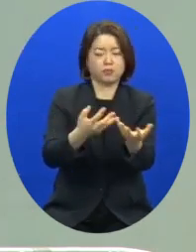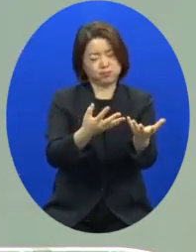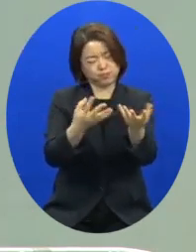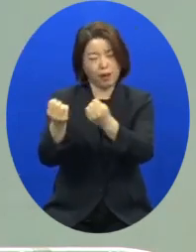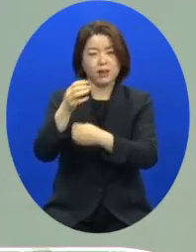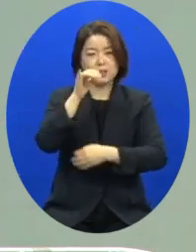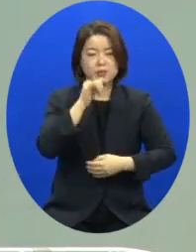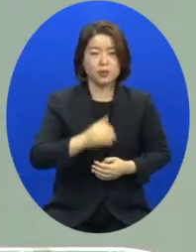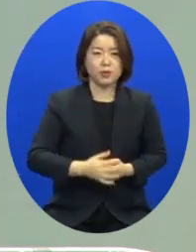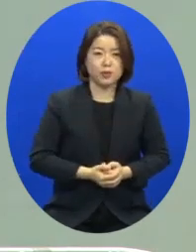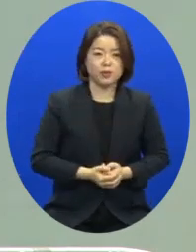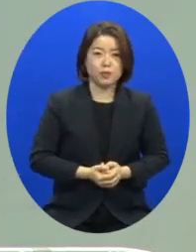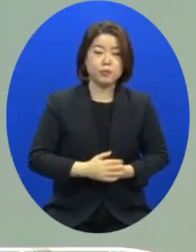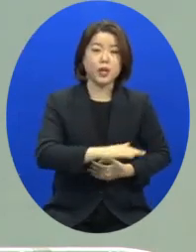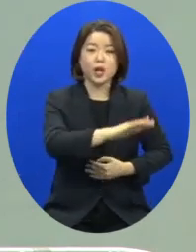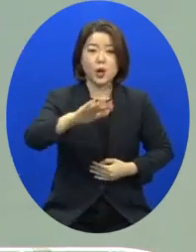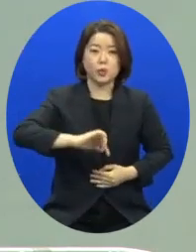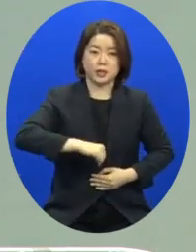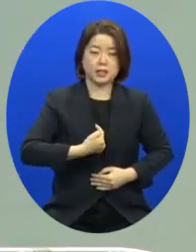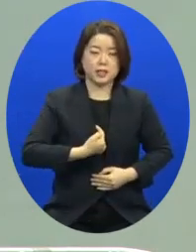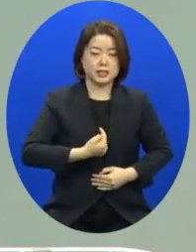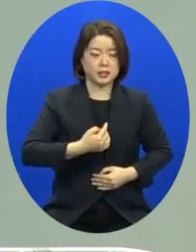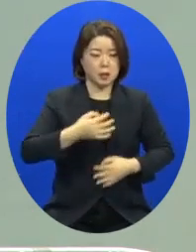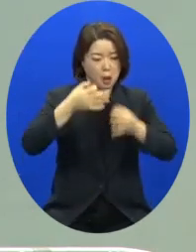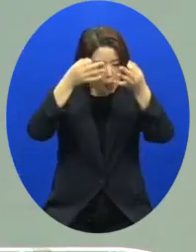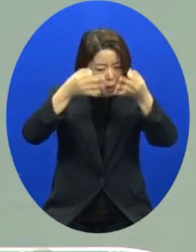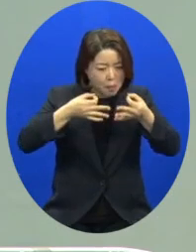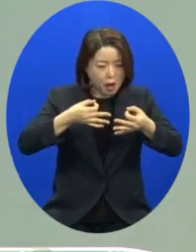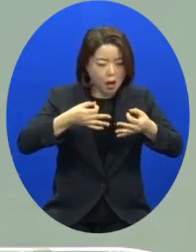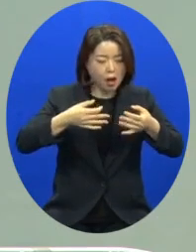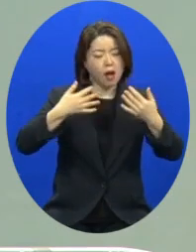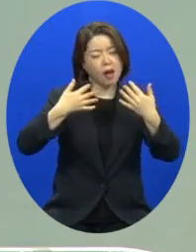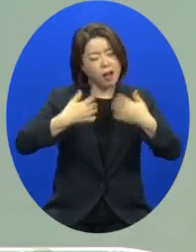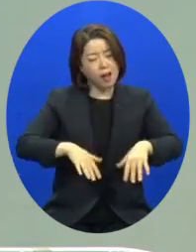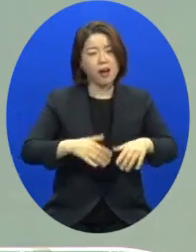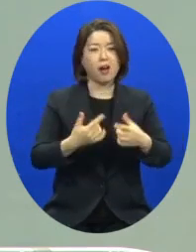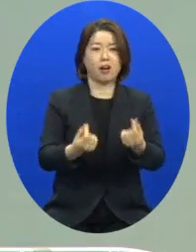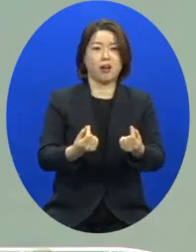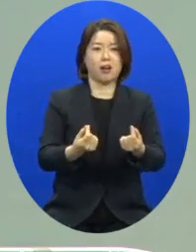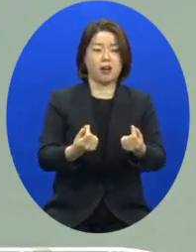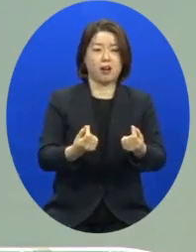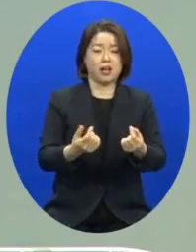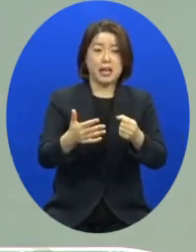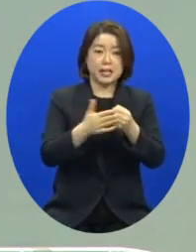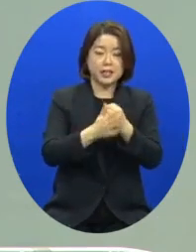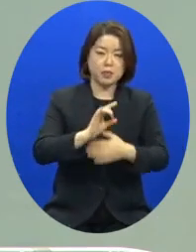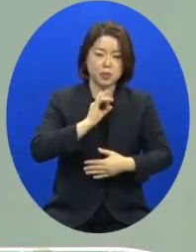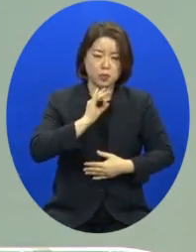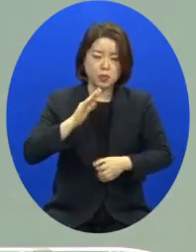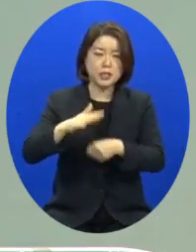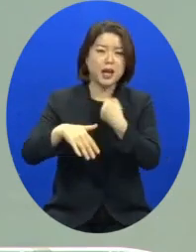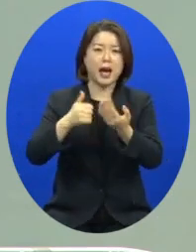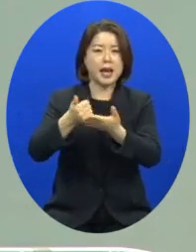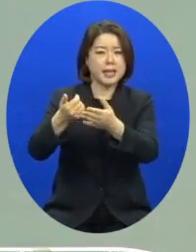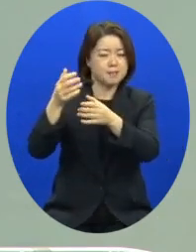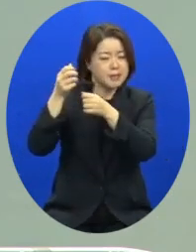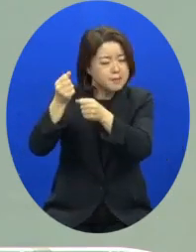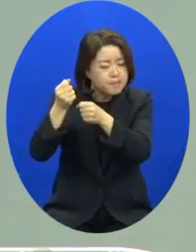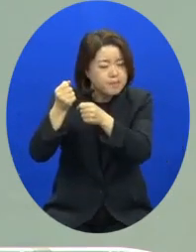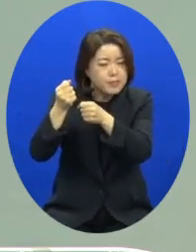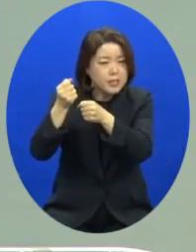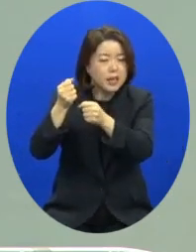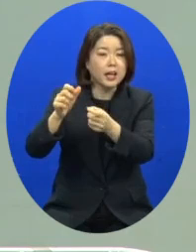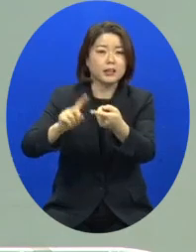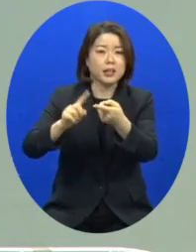많습니다. 우리 자신이 너무너무 연약하다는 것. 그래서 오직 하나님만 의지해야 된다는 사실을